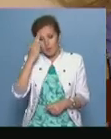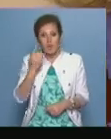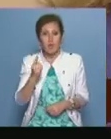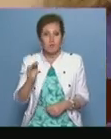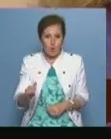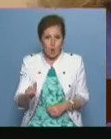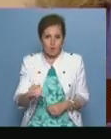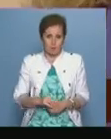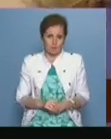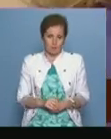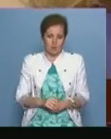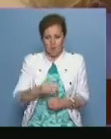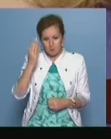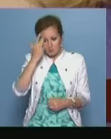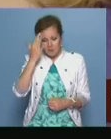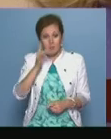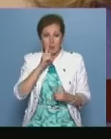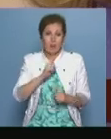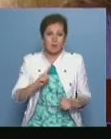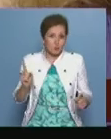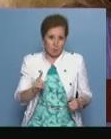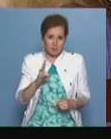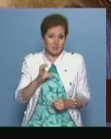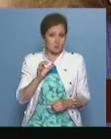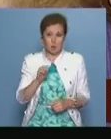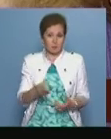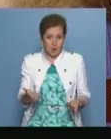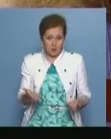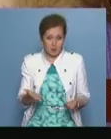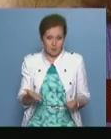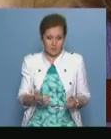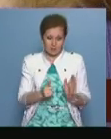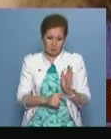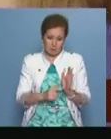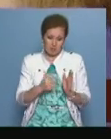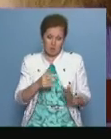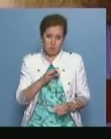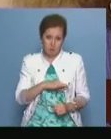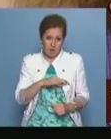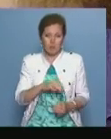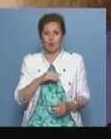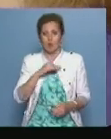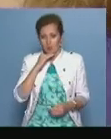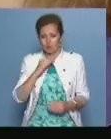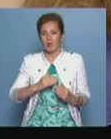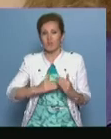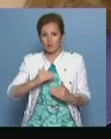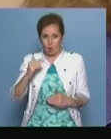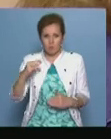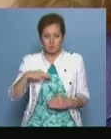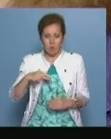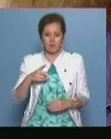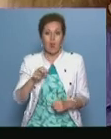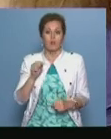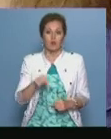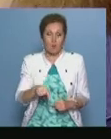мыслит не традиционно, не стандартно. В принципе, 73 балла – это балл достаточно высокий